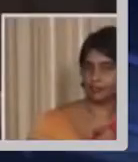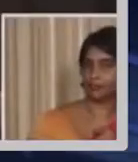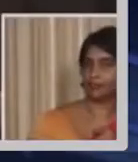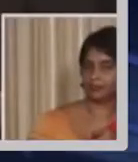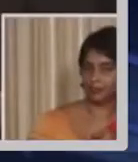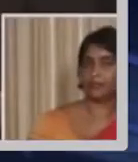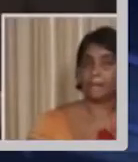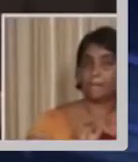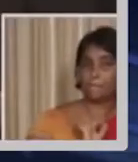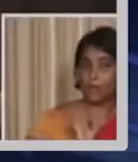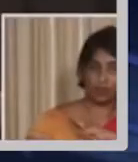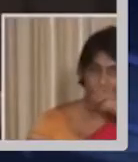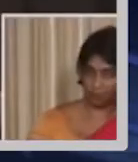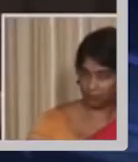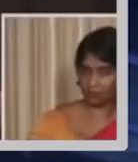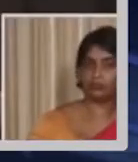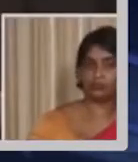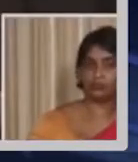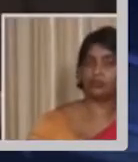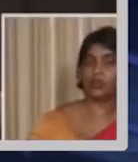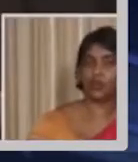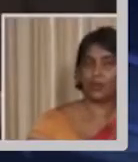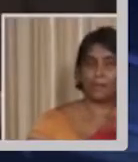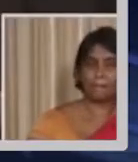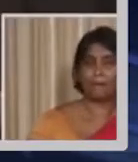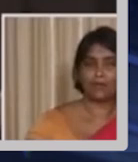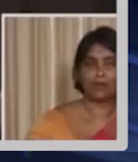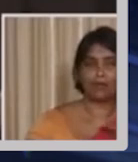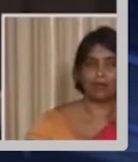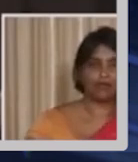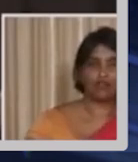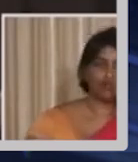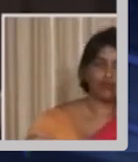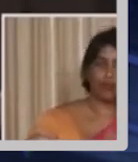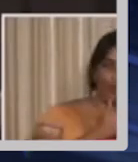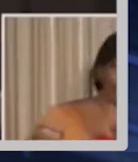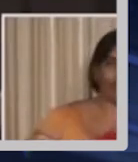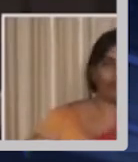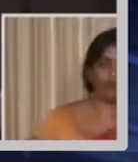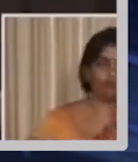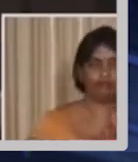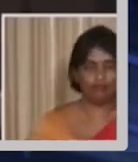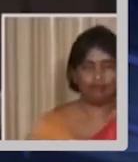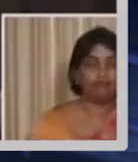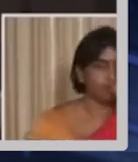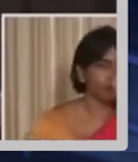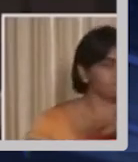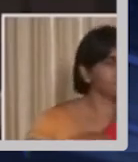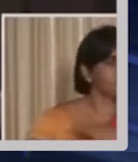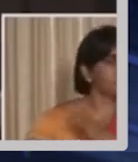தமிழ் தேசிய கூட்டமைப்பின் நாடாளுமன்ற உறுப்பினர் இரா சமானிக்கம் சாணக்கியனை மறைமுகமாக நாய் என விமர்சித்த வெளிவிவகார அமைச்சர் அலி